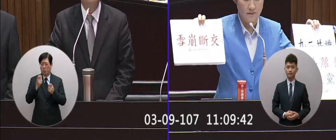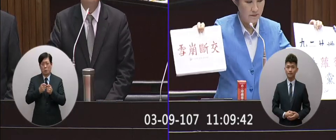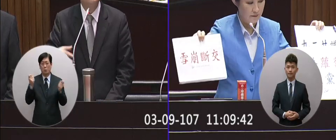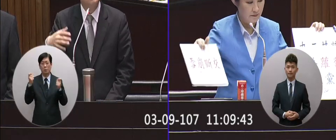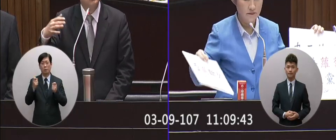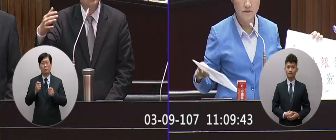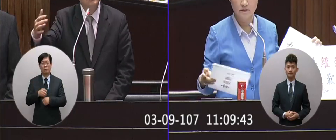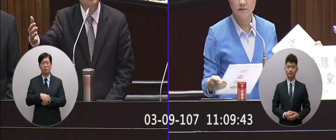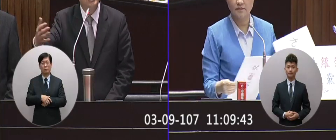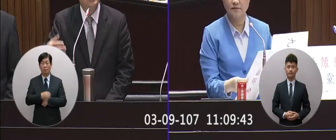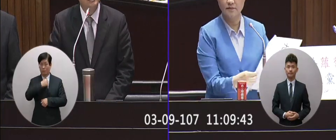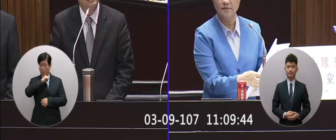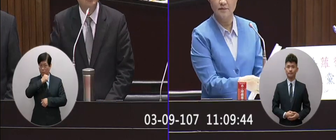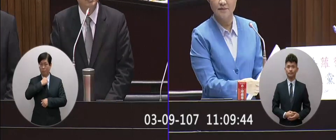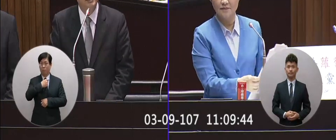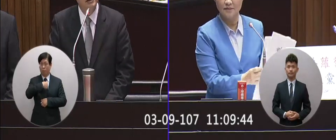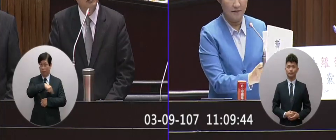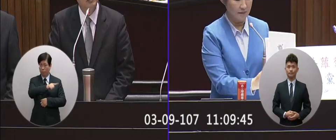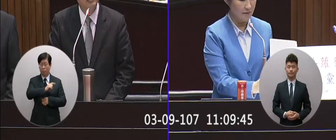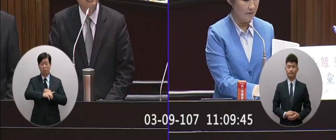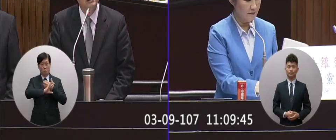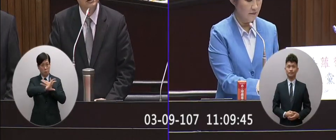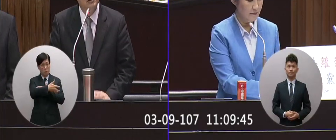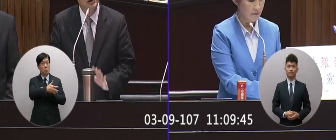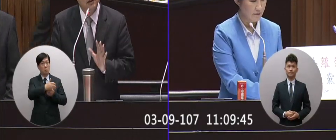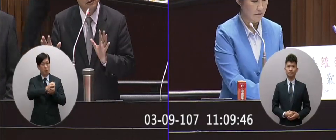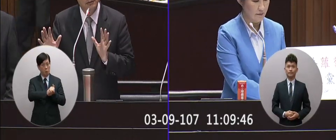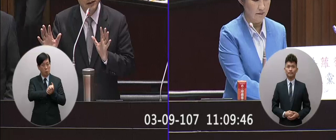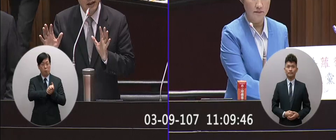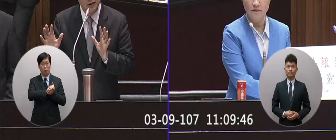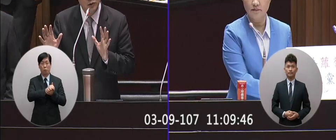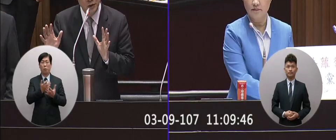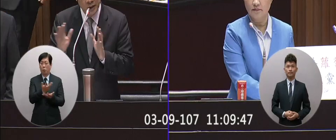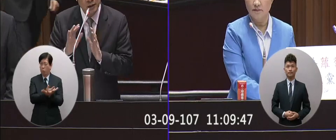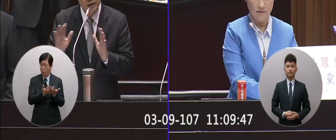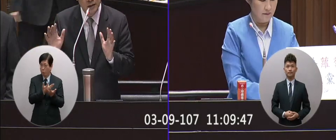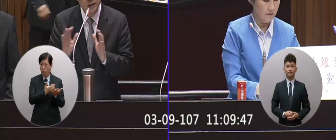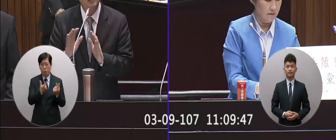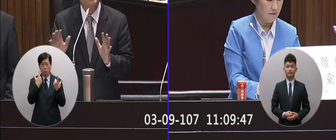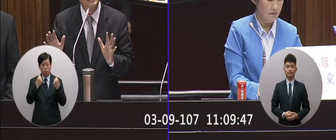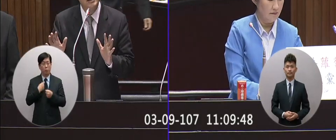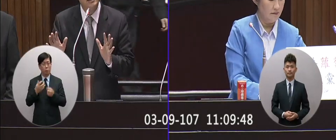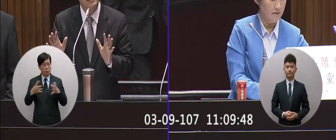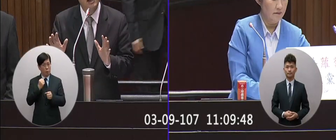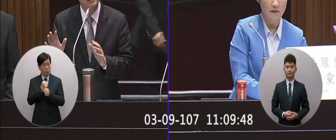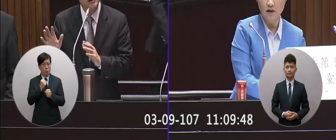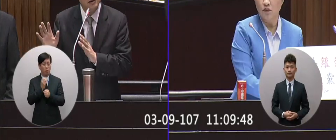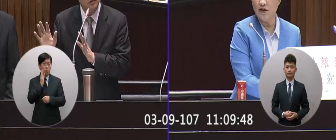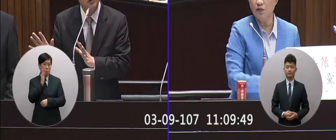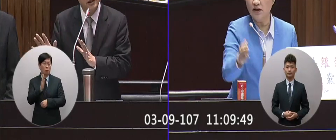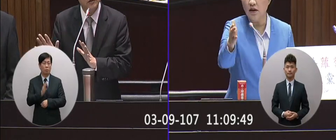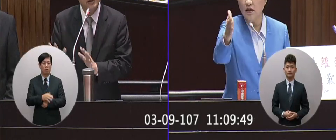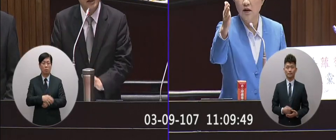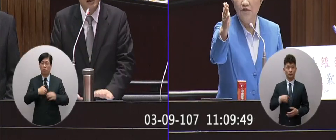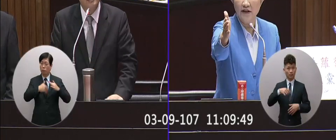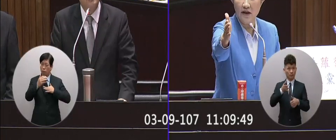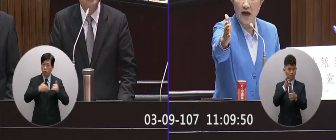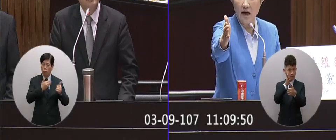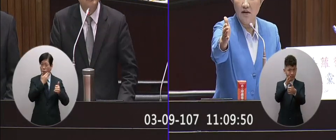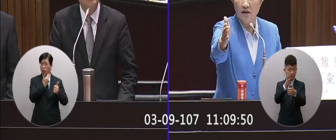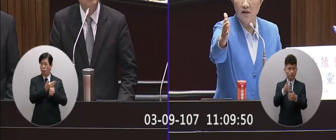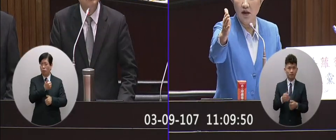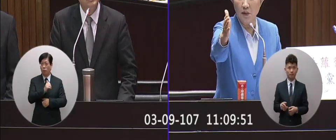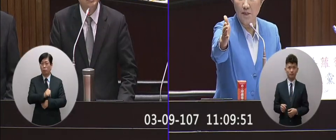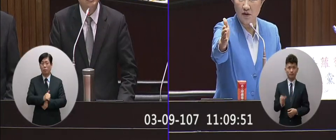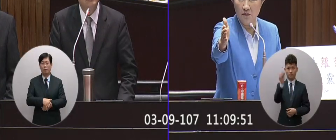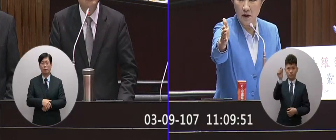台湾跟这个我们的邦交国都有非常稳定的合作关系啊，是一个互惠的状态。 梵蒂